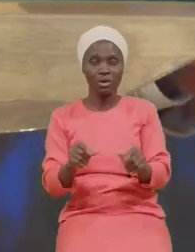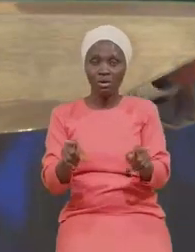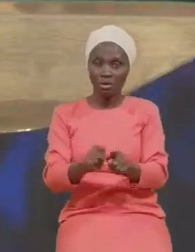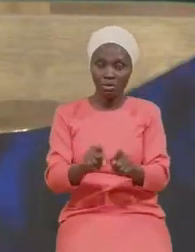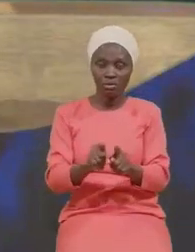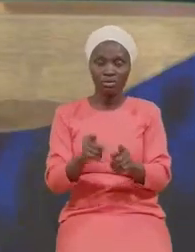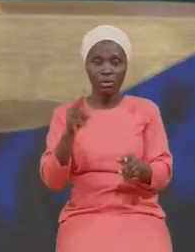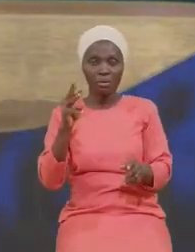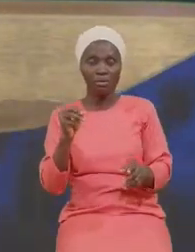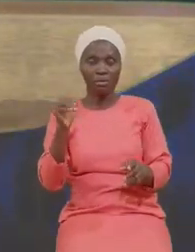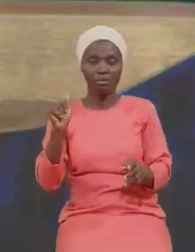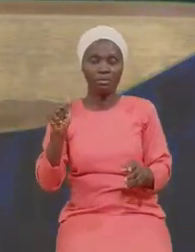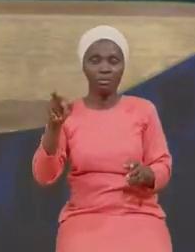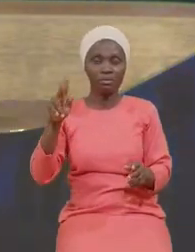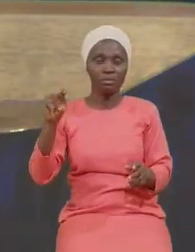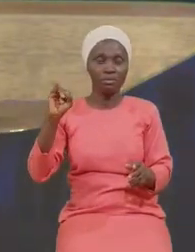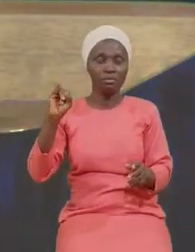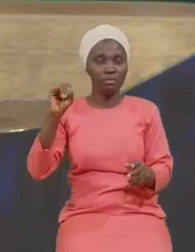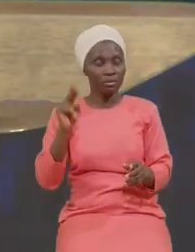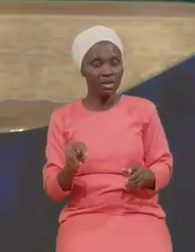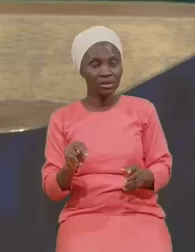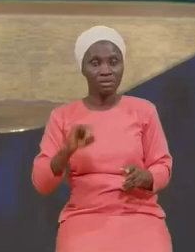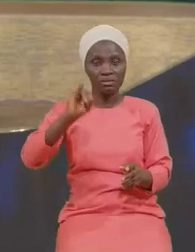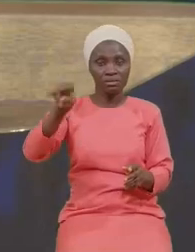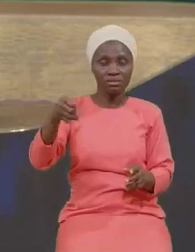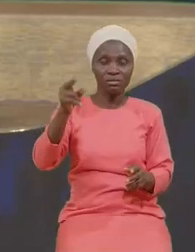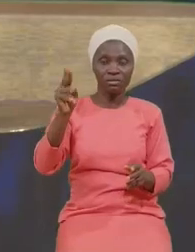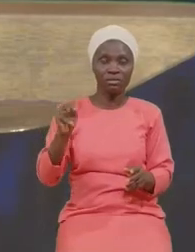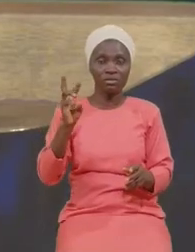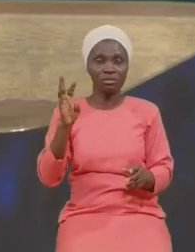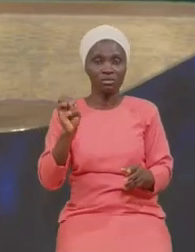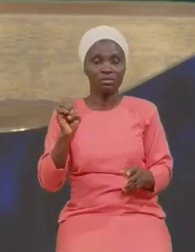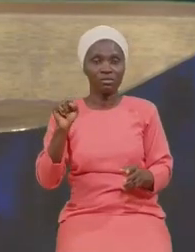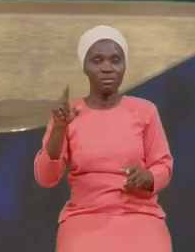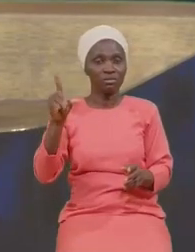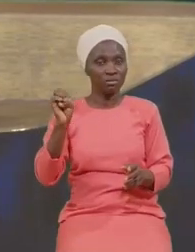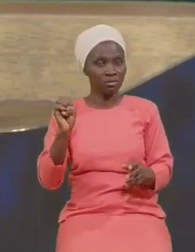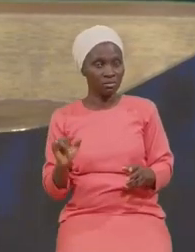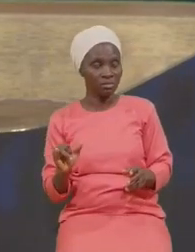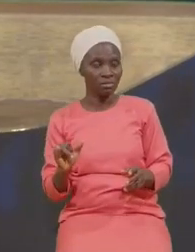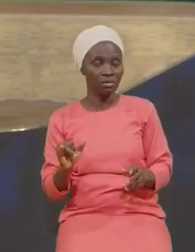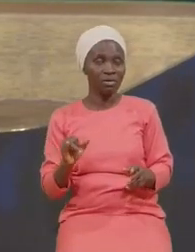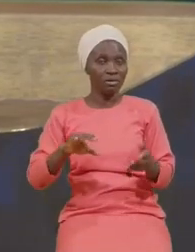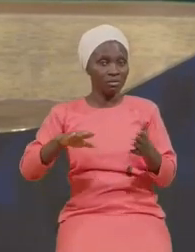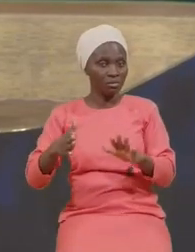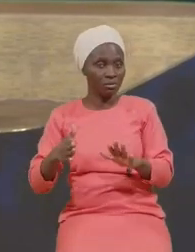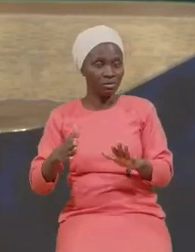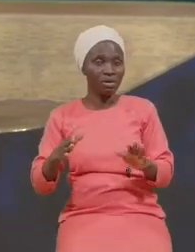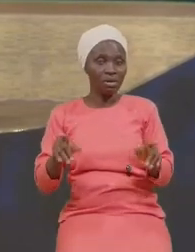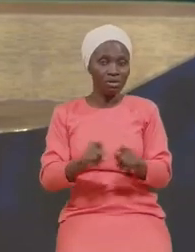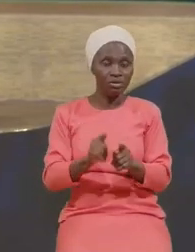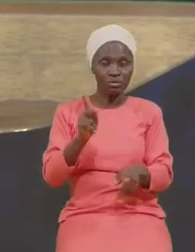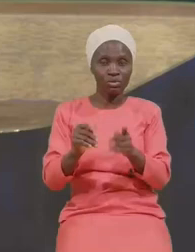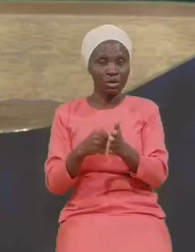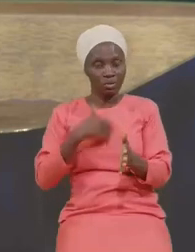Martin Luther n'est plus là quoi que John Wesley n'est plus là quoi que les gens qui prenaient le flambeau